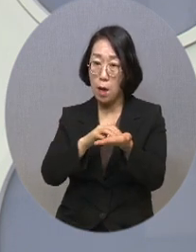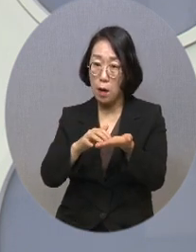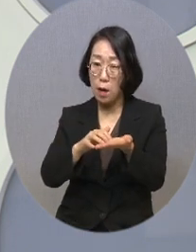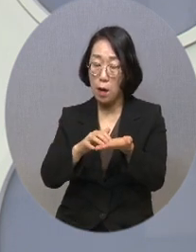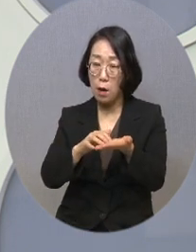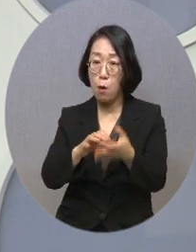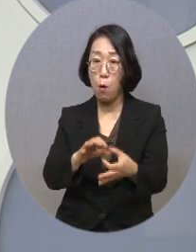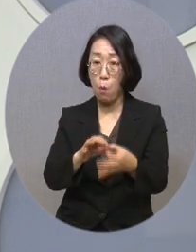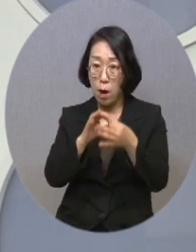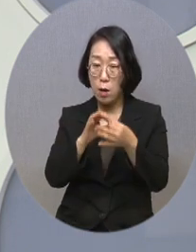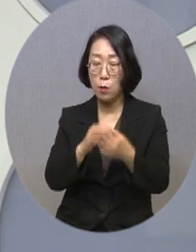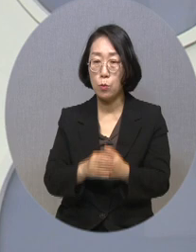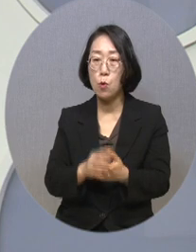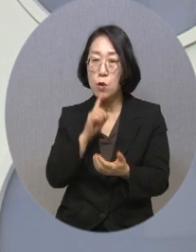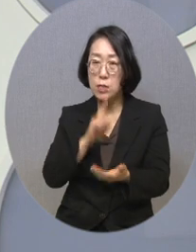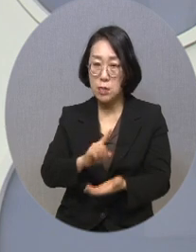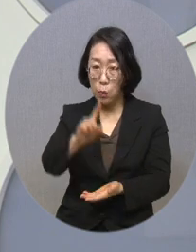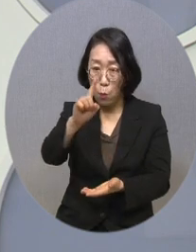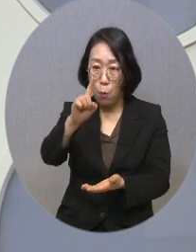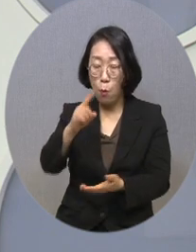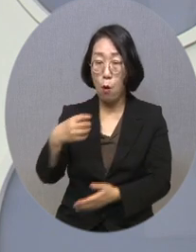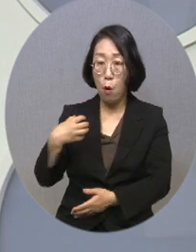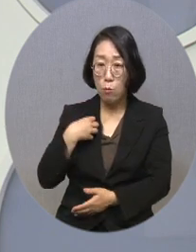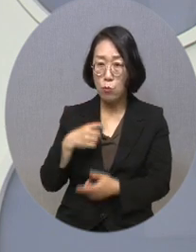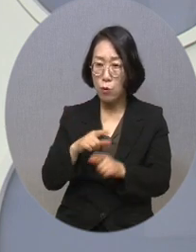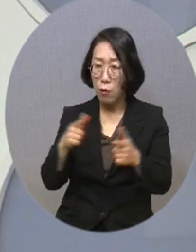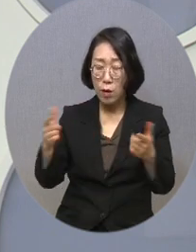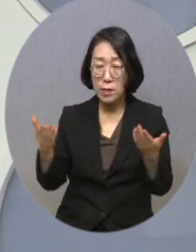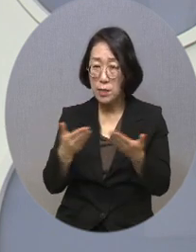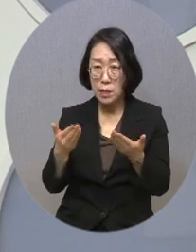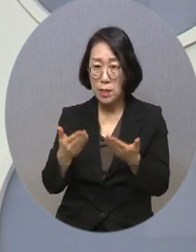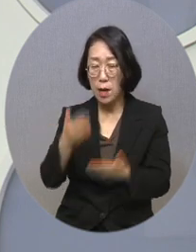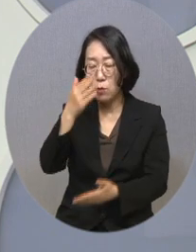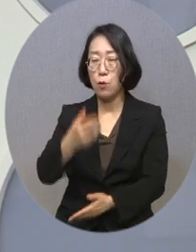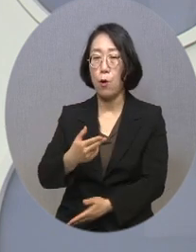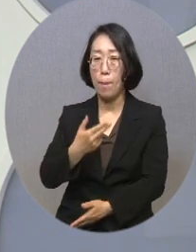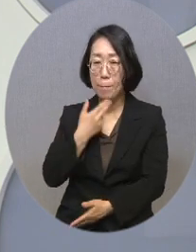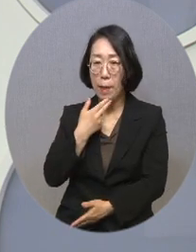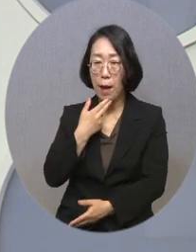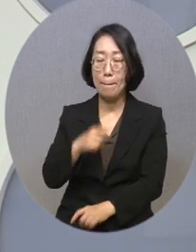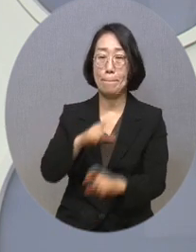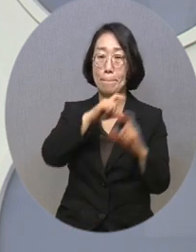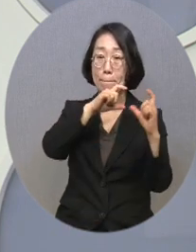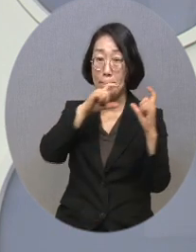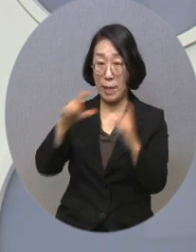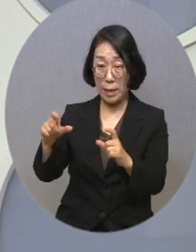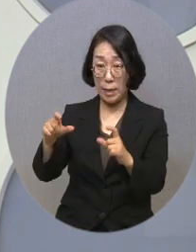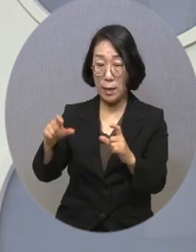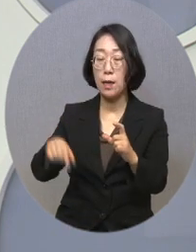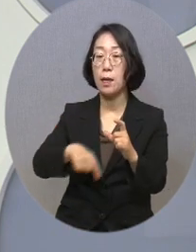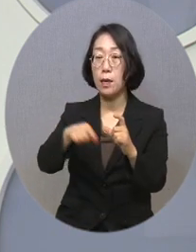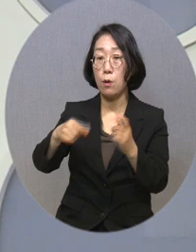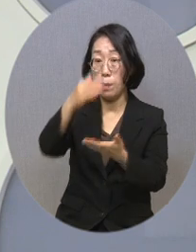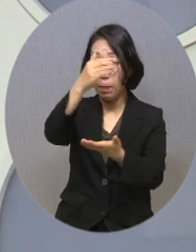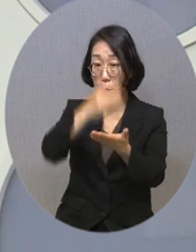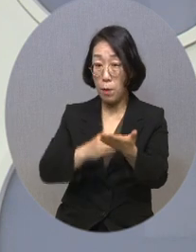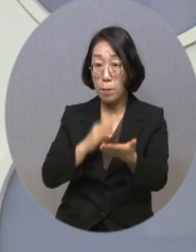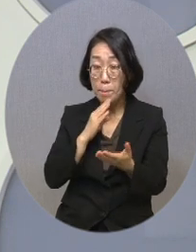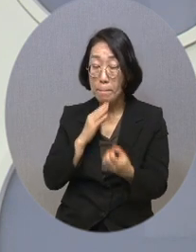작성 그리고 성실신고 확인 업무는 할 수 없다라고 하는 세무사회의 그러한 그 논리가